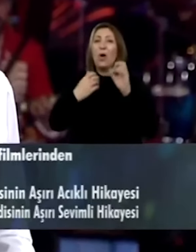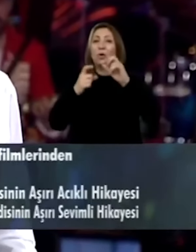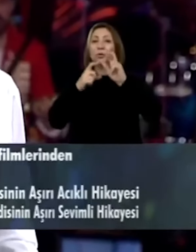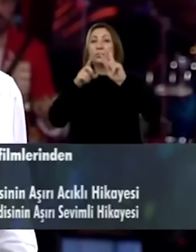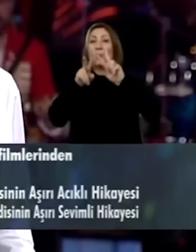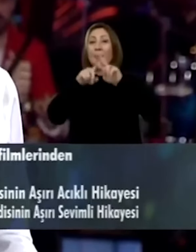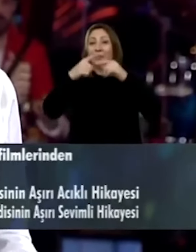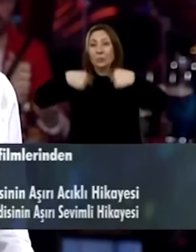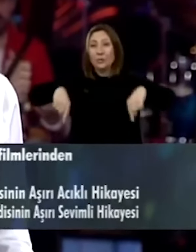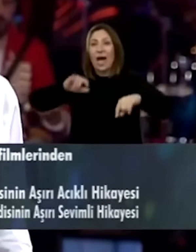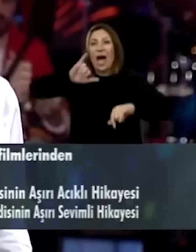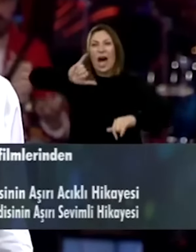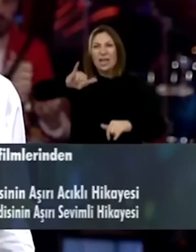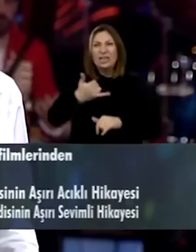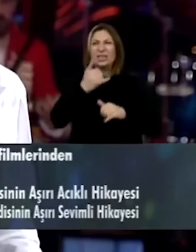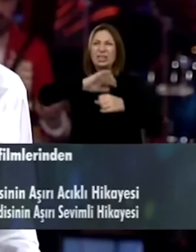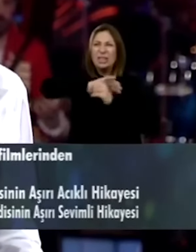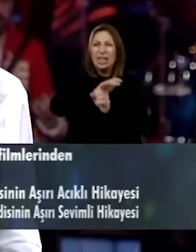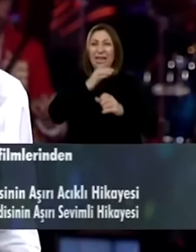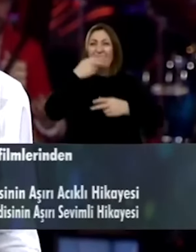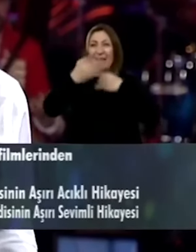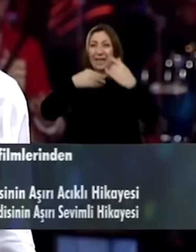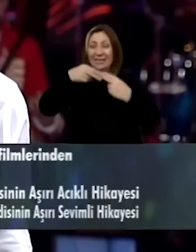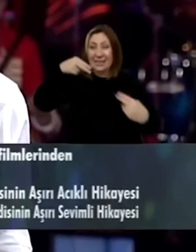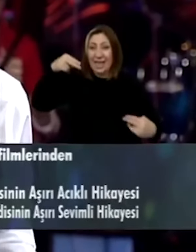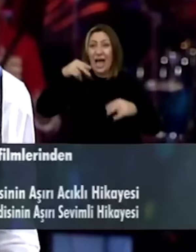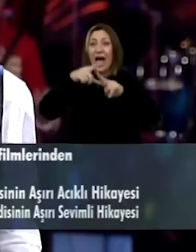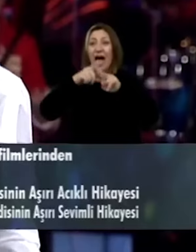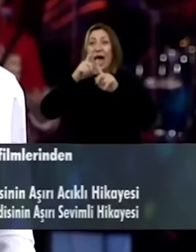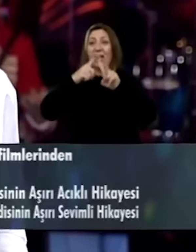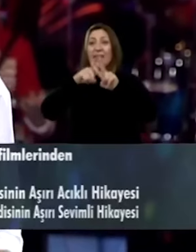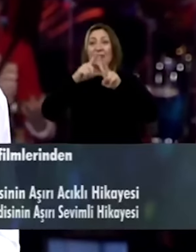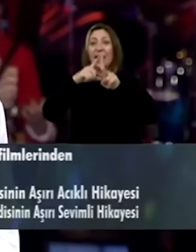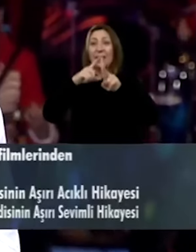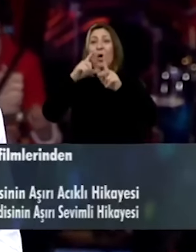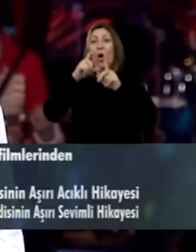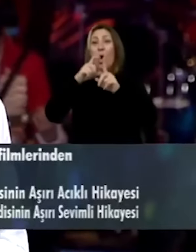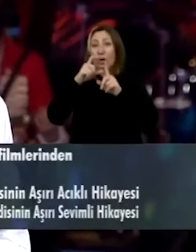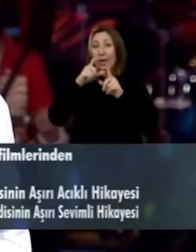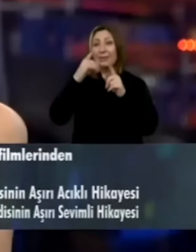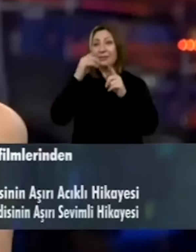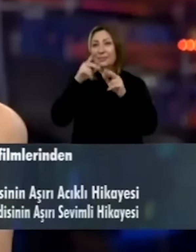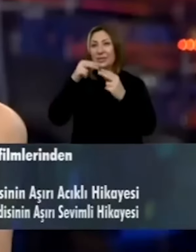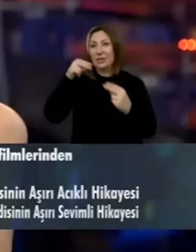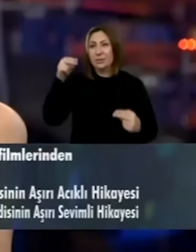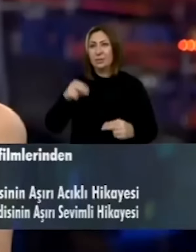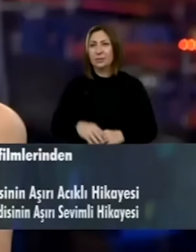ve jürisinin aşırı şiddetli hikayesi, Adnan Oktar ve kedisinin aşırı sevimli hikayesi.